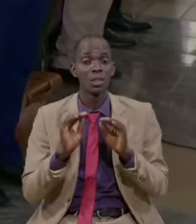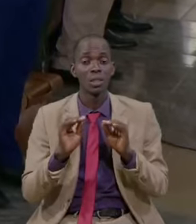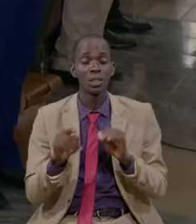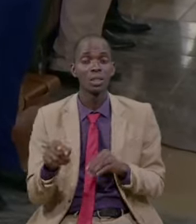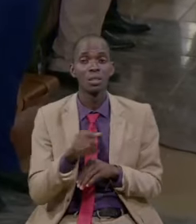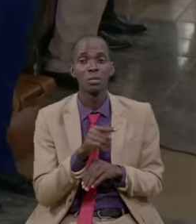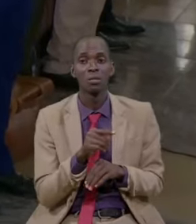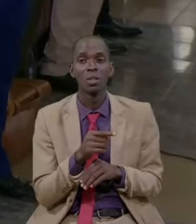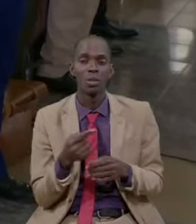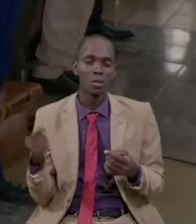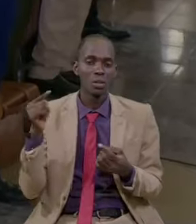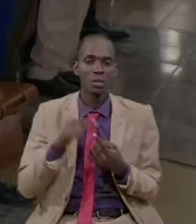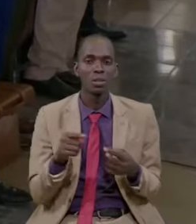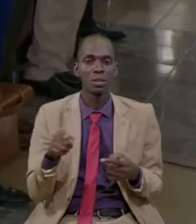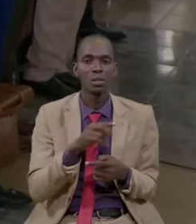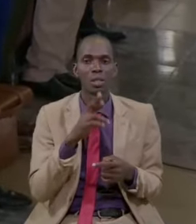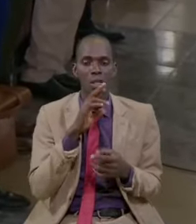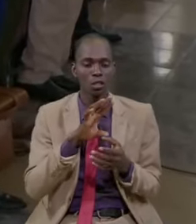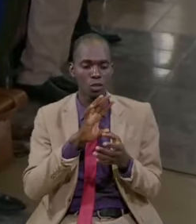Enseigne-leur jusqu'à ce qu'ils soient convertis.